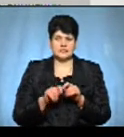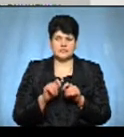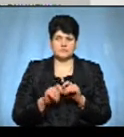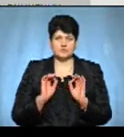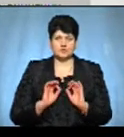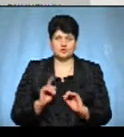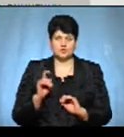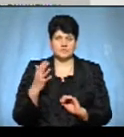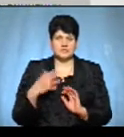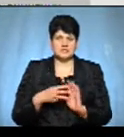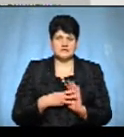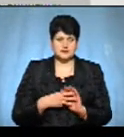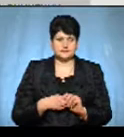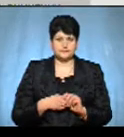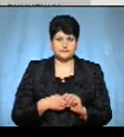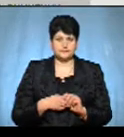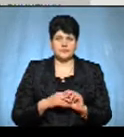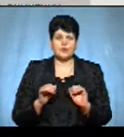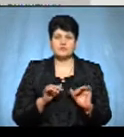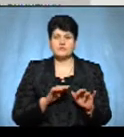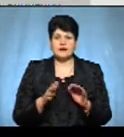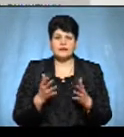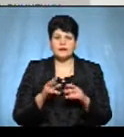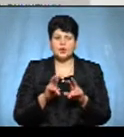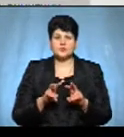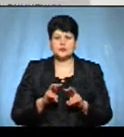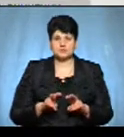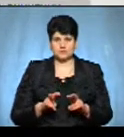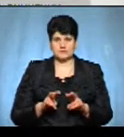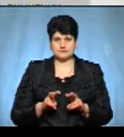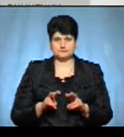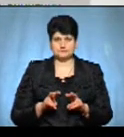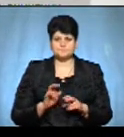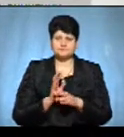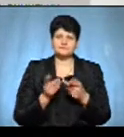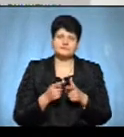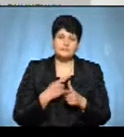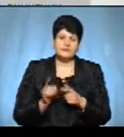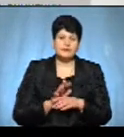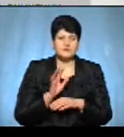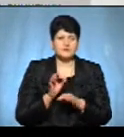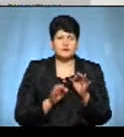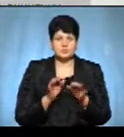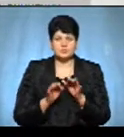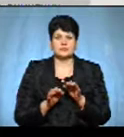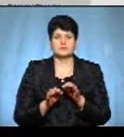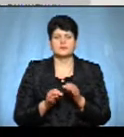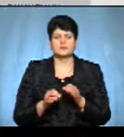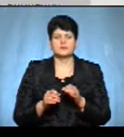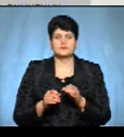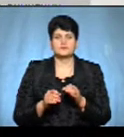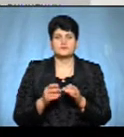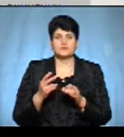слідчими Генпрокуратури 158. У справах, які розслідуються або направлені до суду, під вартою